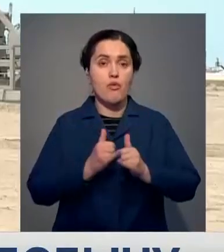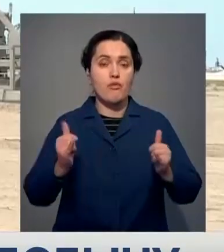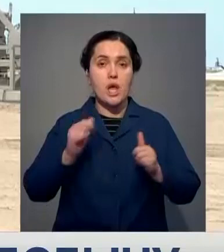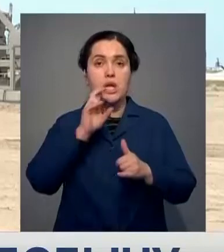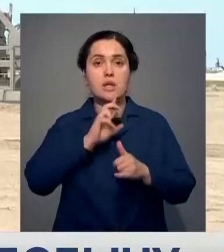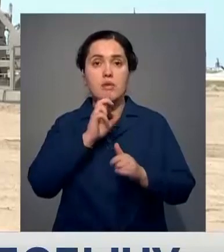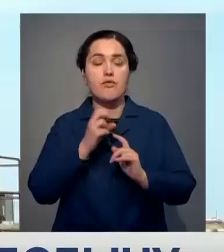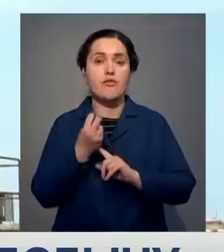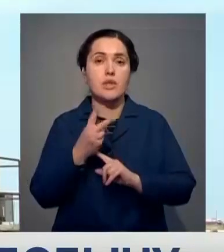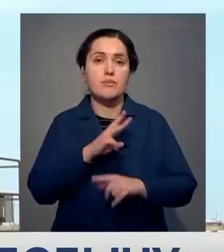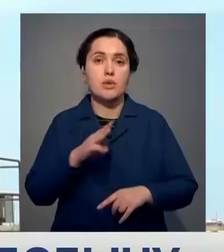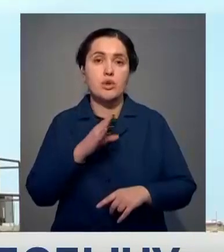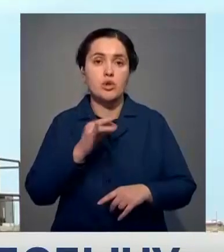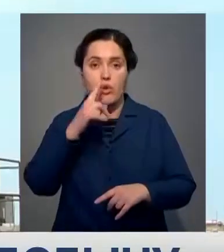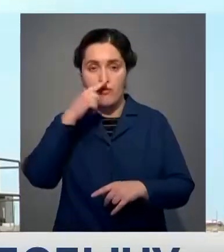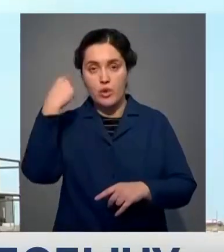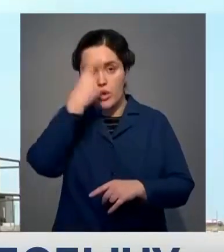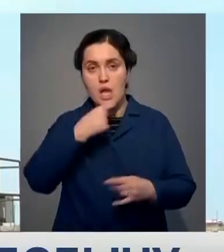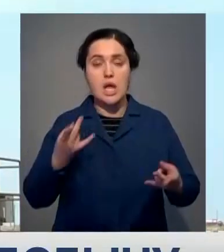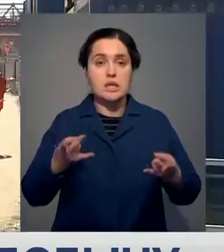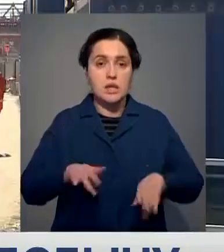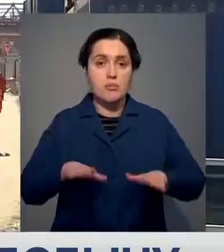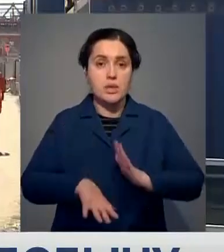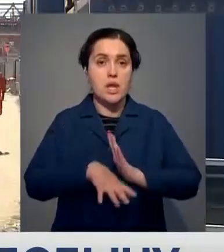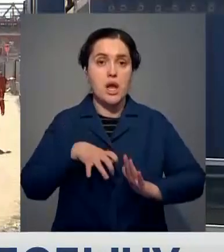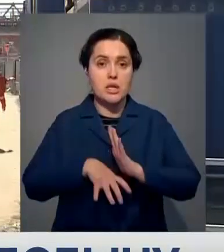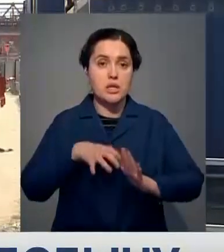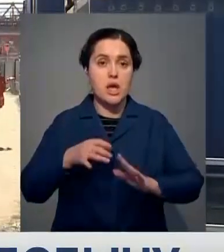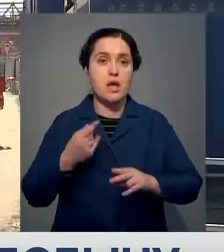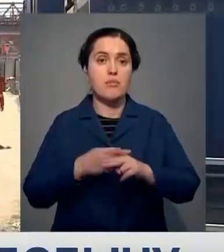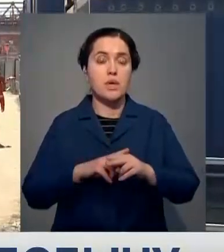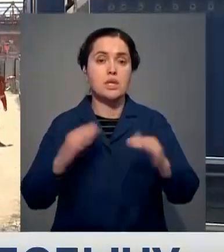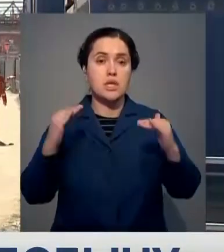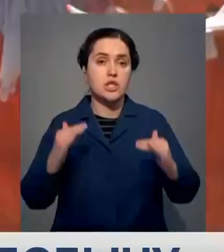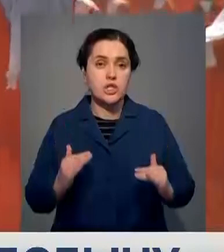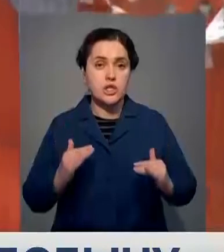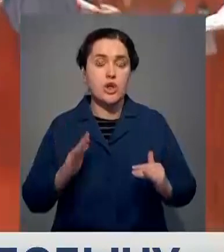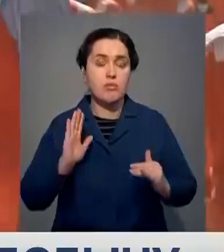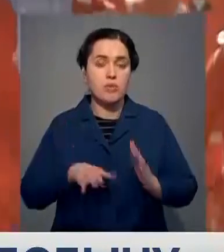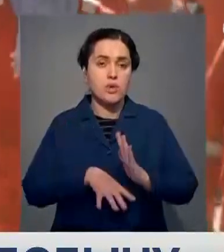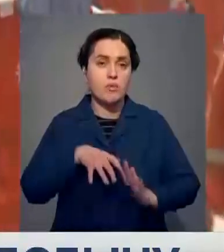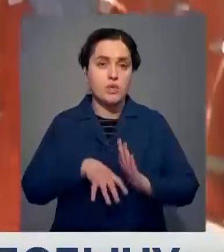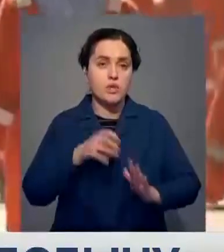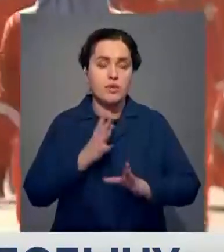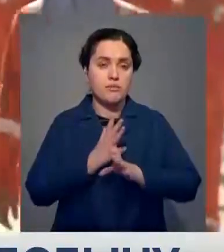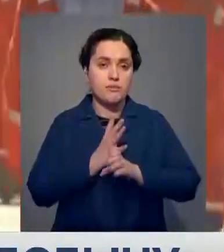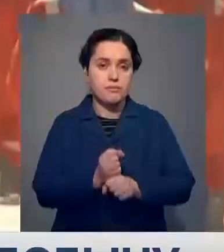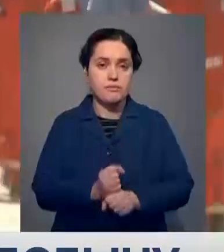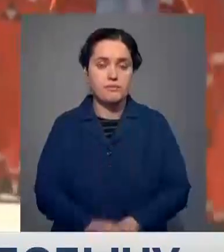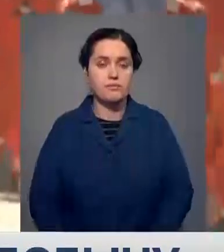производство нефти на 12 миллионов тонн в год. На остальных месторождениях прогнозируется естественное снижение добычи.